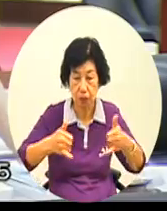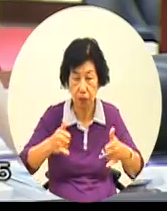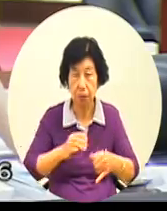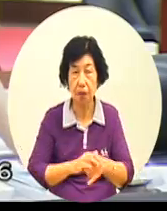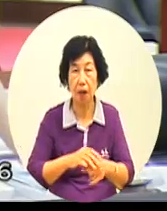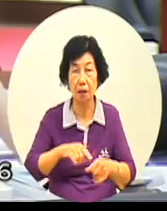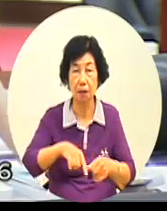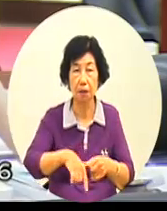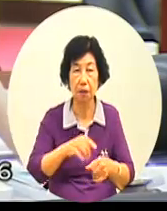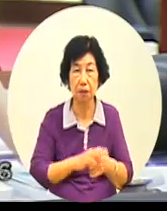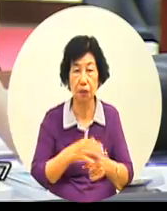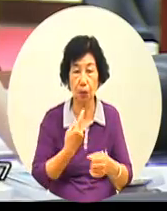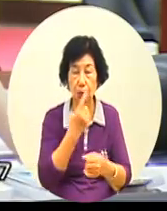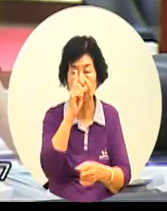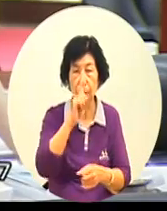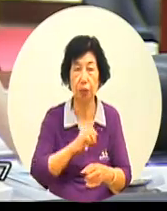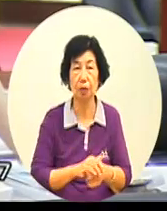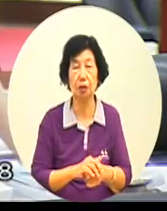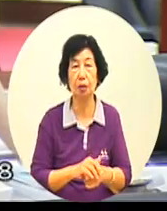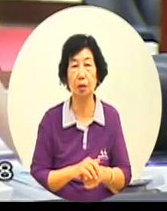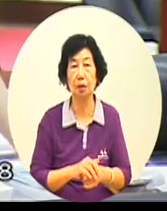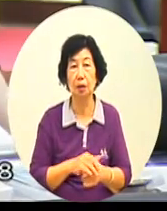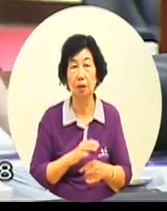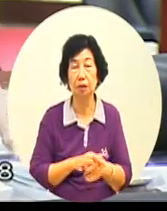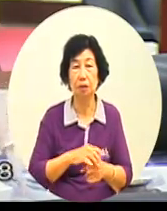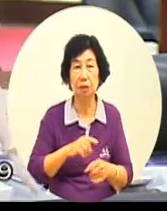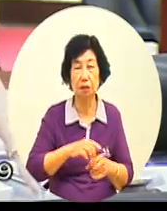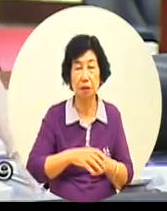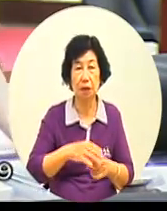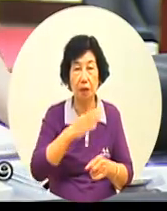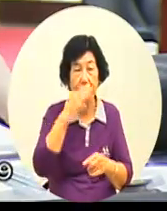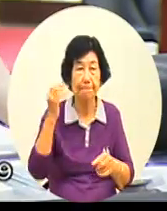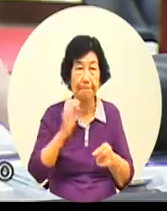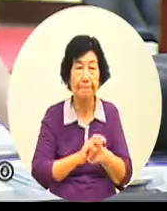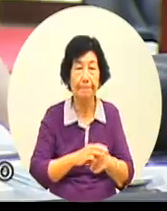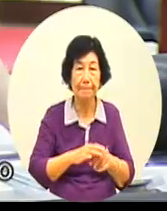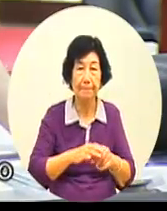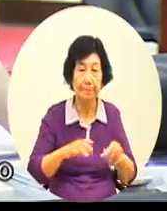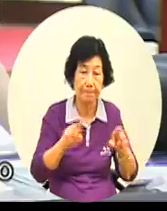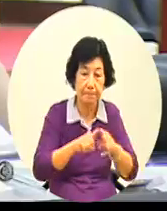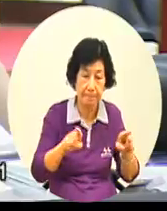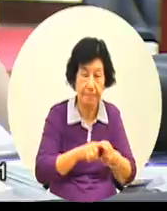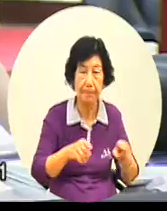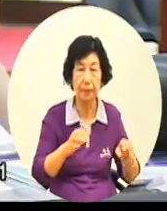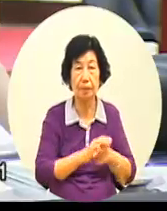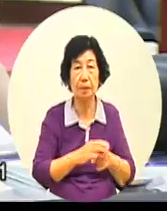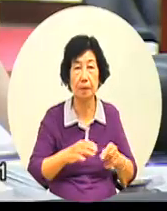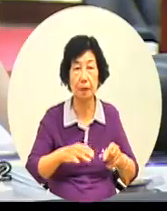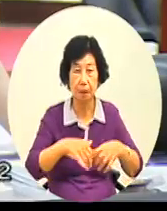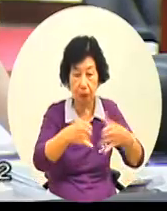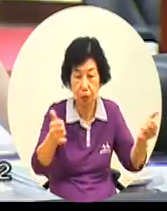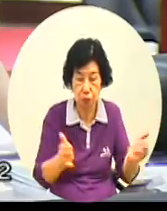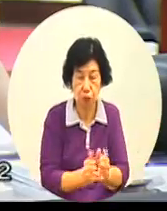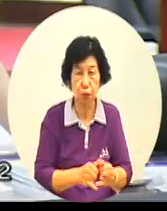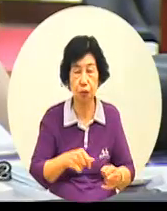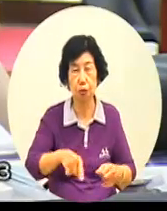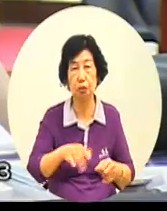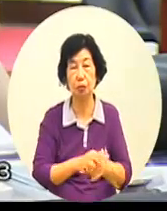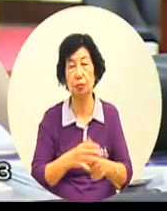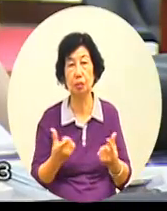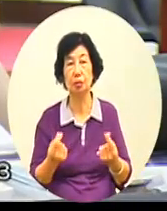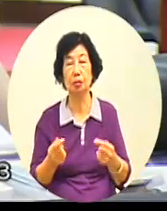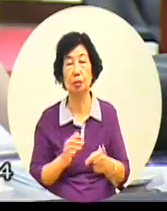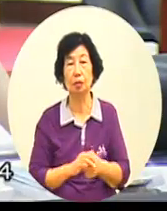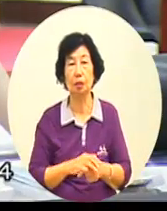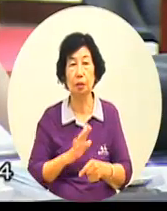族或者是雅痞族这样的一个感觉。我认为单身其实它是要变